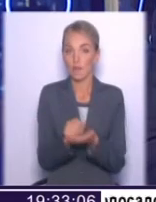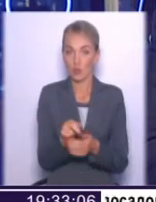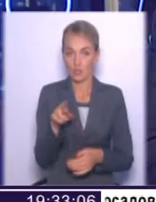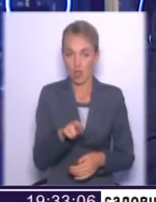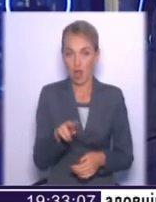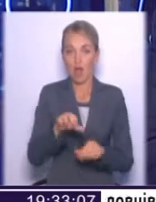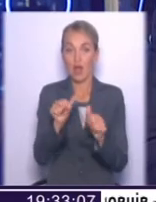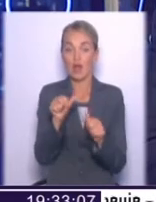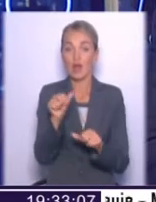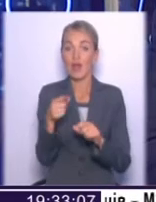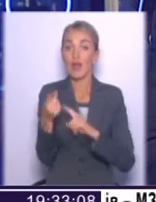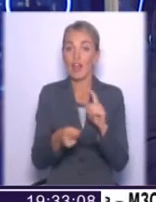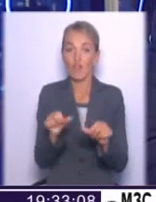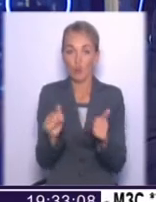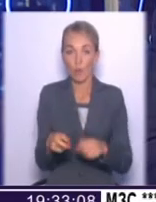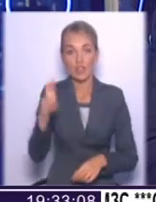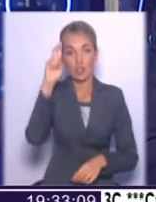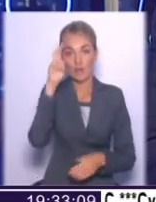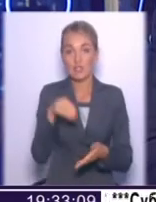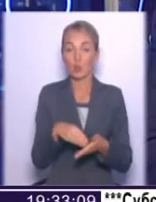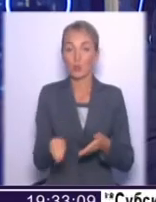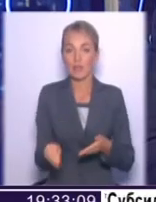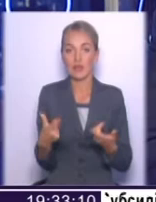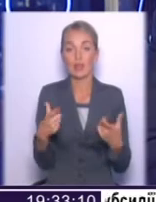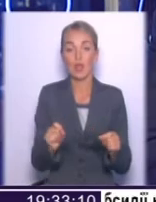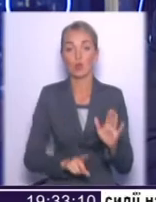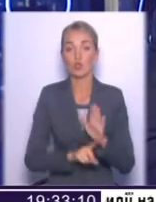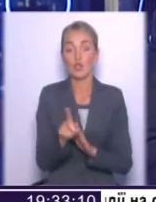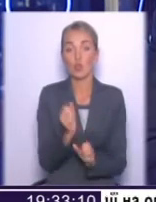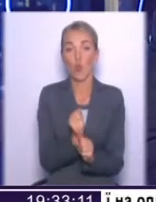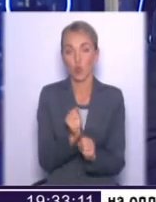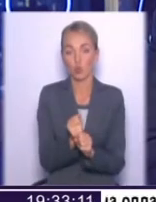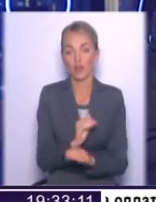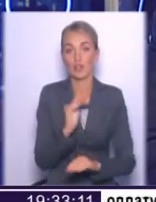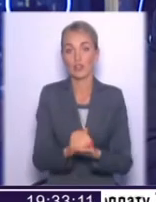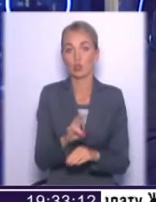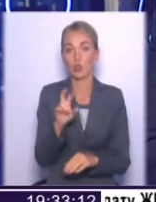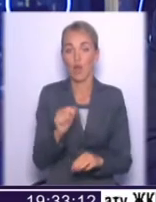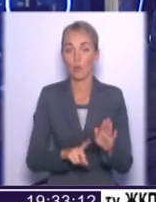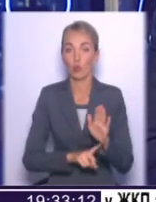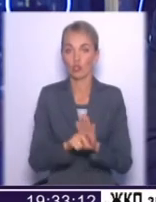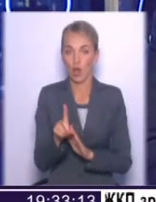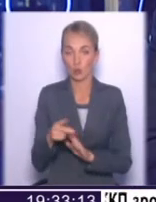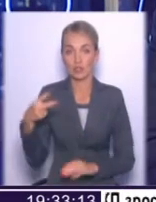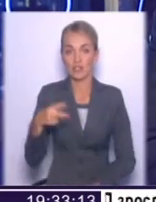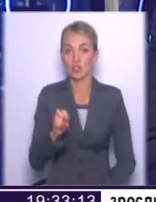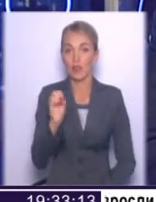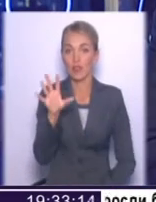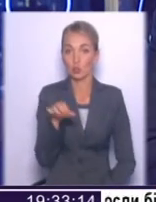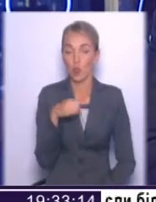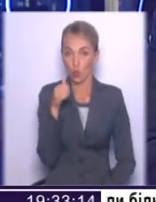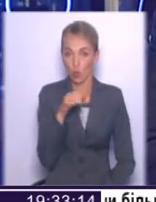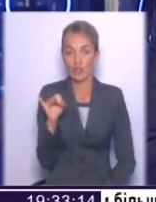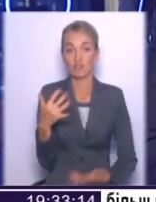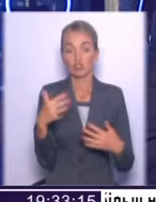державних закупівель, де ми розпочали роботу фактично на початку 2015 року, і